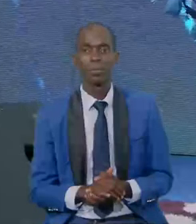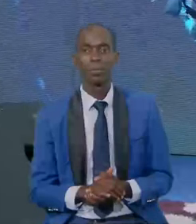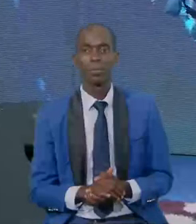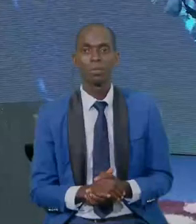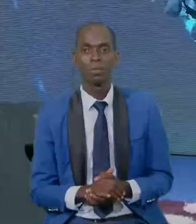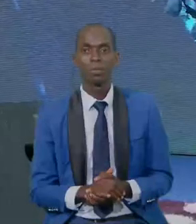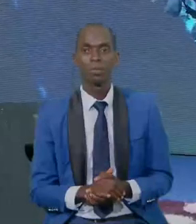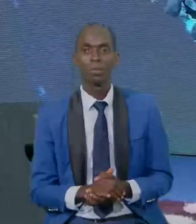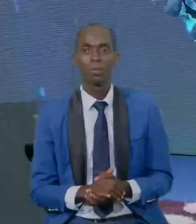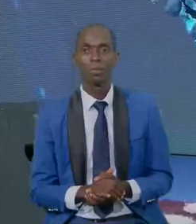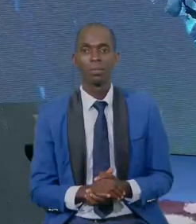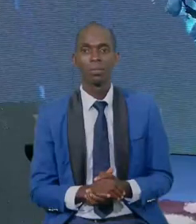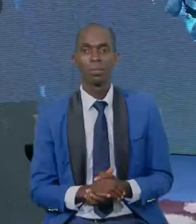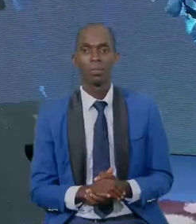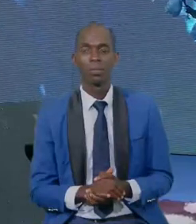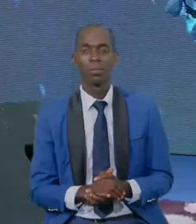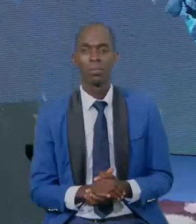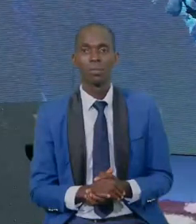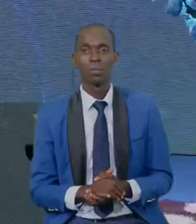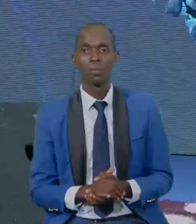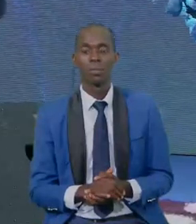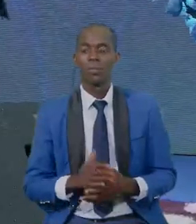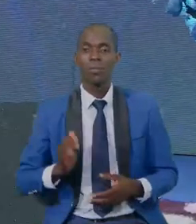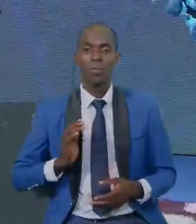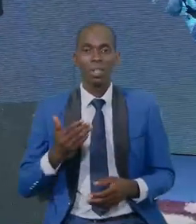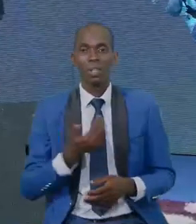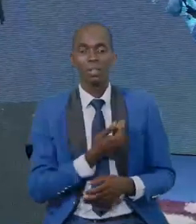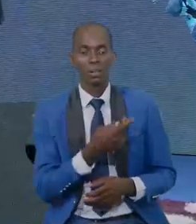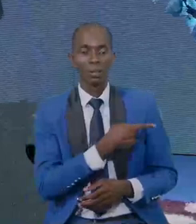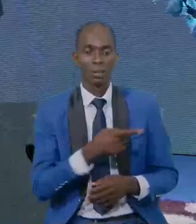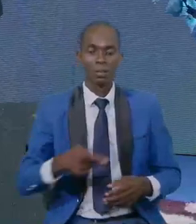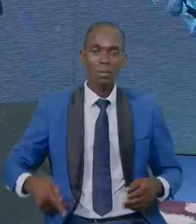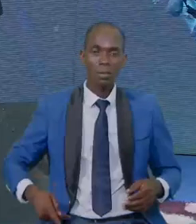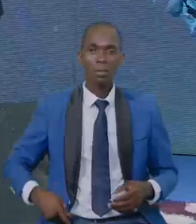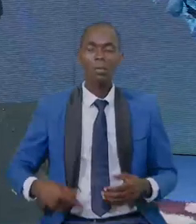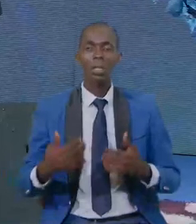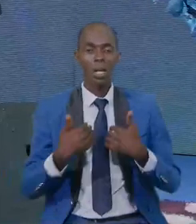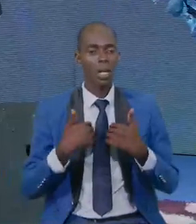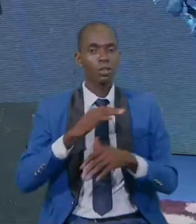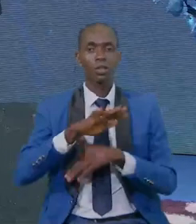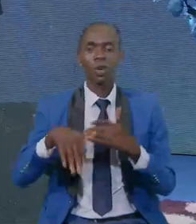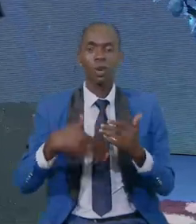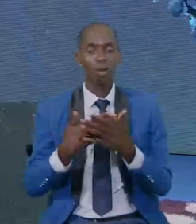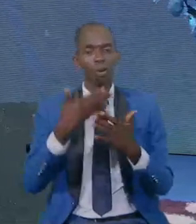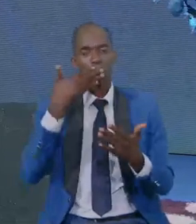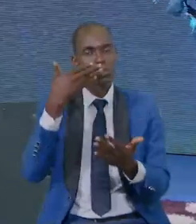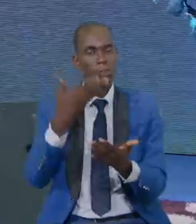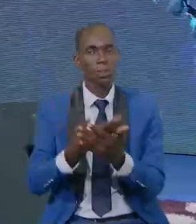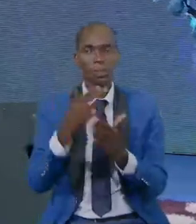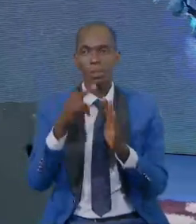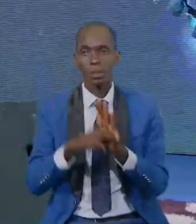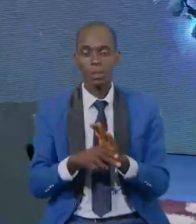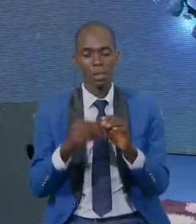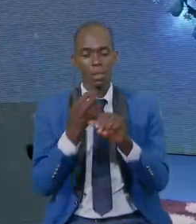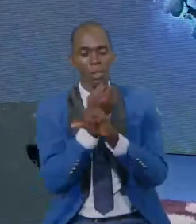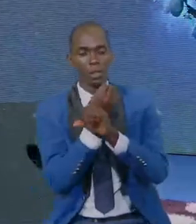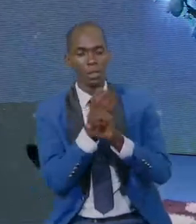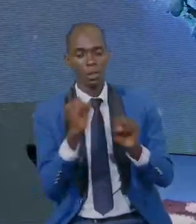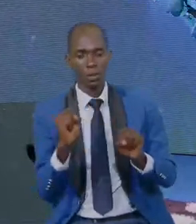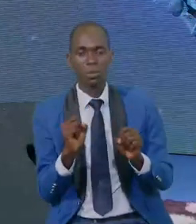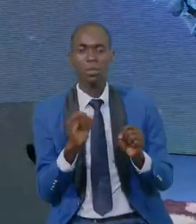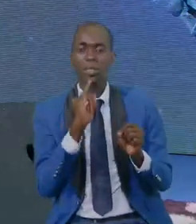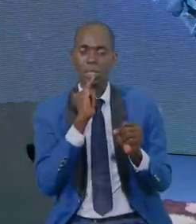vous aurez la puissance. Quand quelqu'un crie puissance, vous aurez la puissance. Notre prince a la bonté,